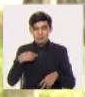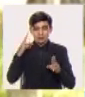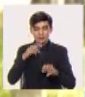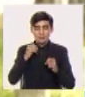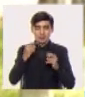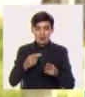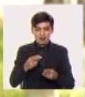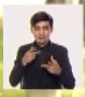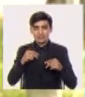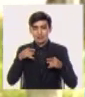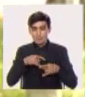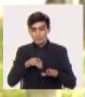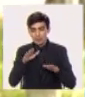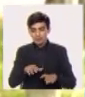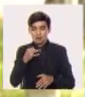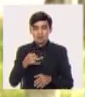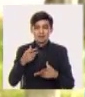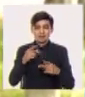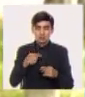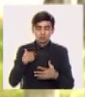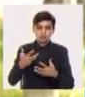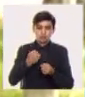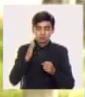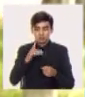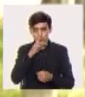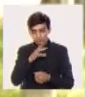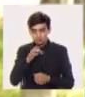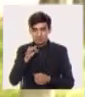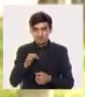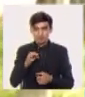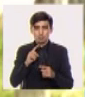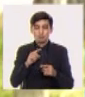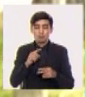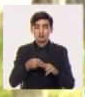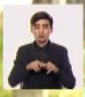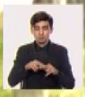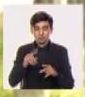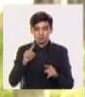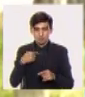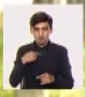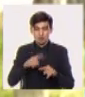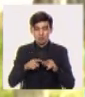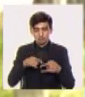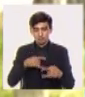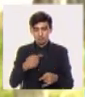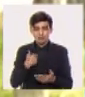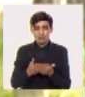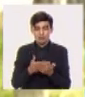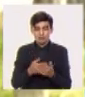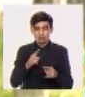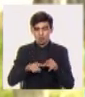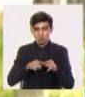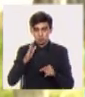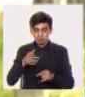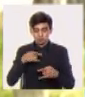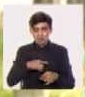как, где рожать, как быть, примут ли нас, потому что у нас уже сроки, у меня, например, приближаются,